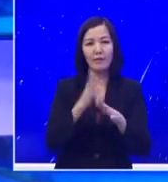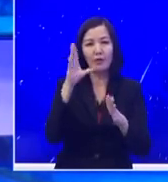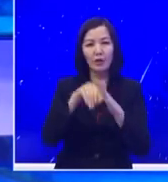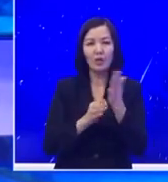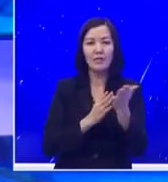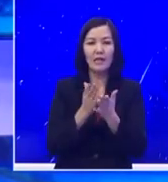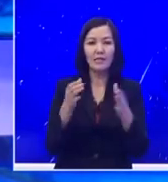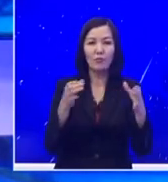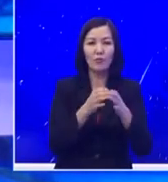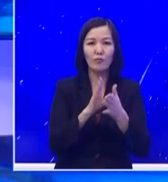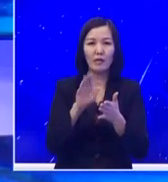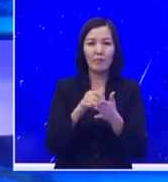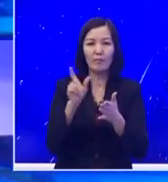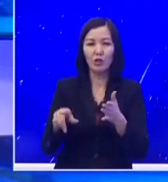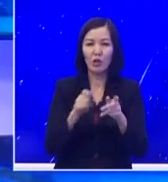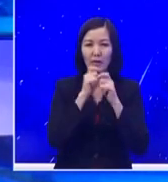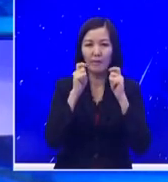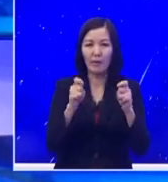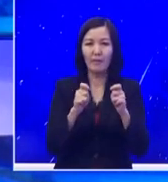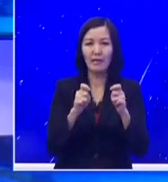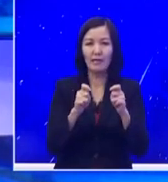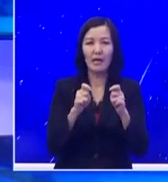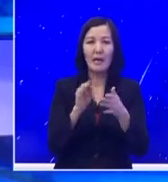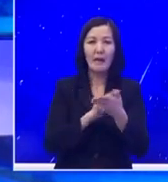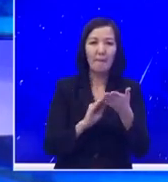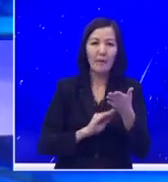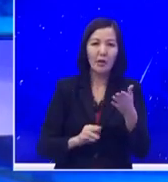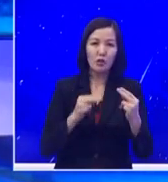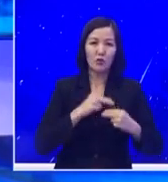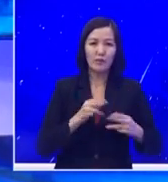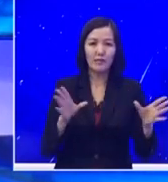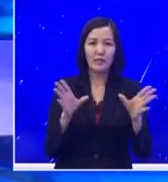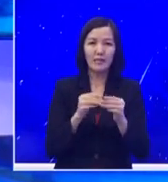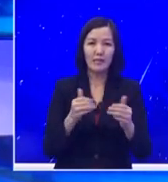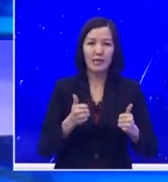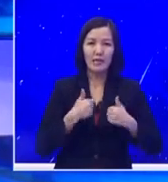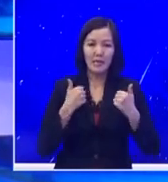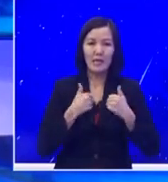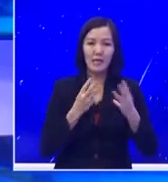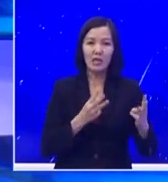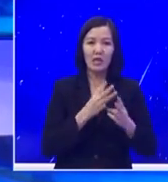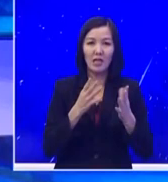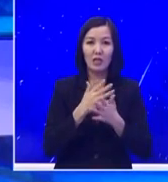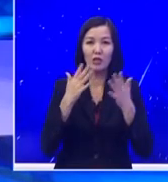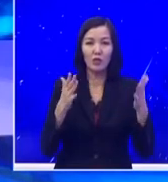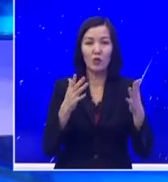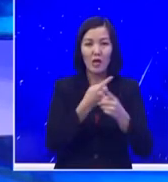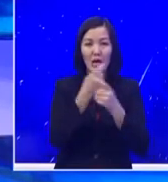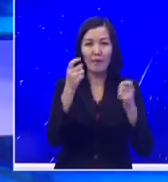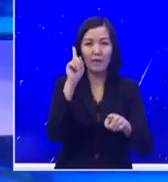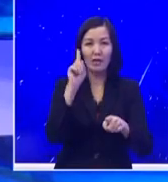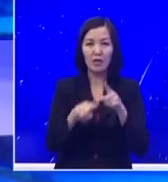мен ішкі саясат бөлімдерінің басшылары да марапатталды. Бақпен жұмыс істеуде ынта ықыласы зор, ақпарат таратуда